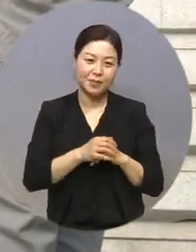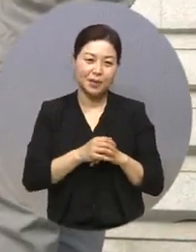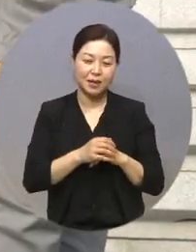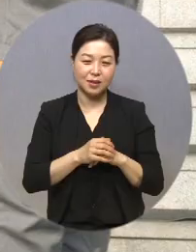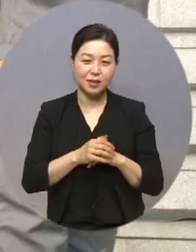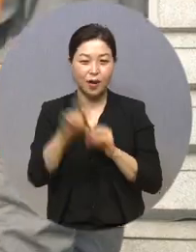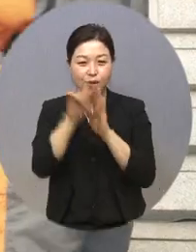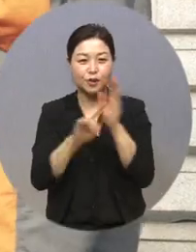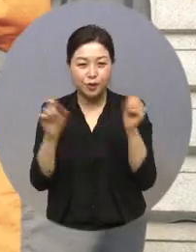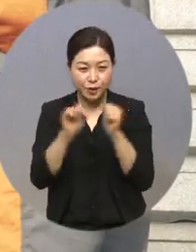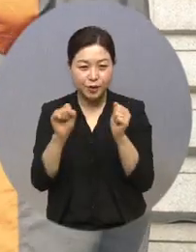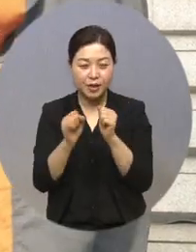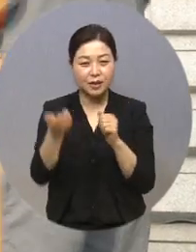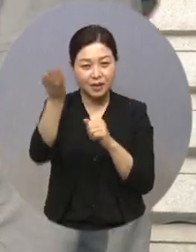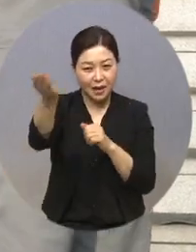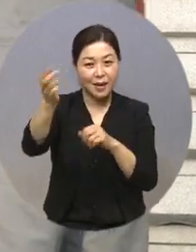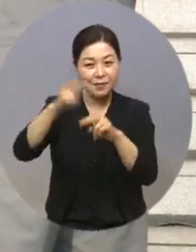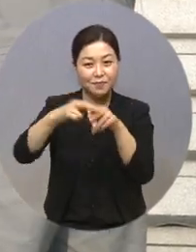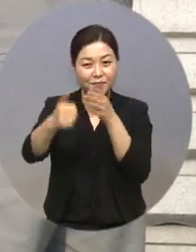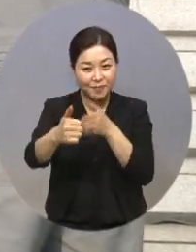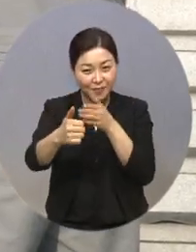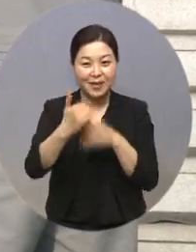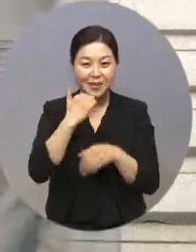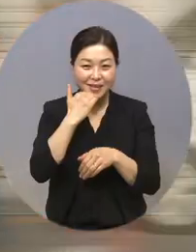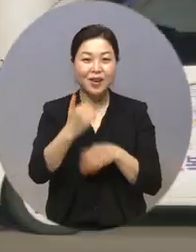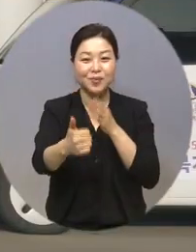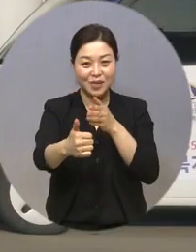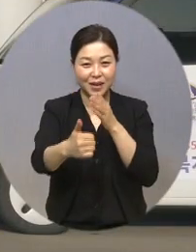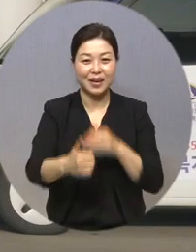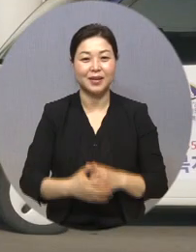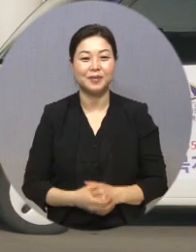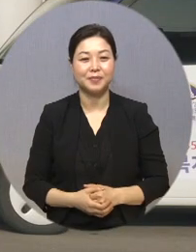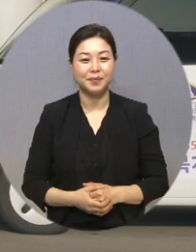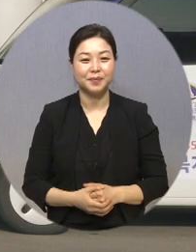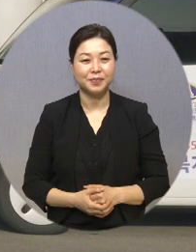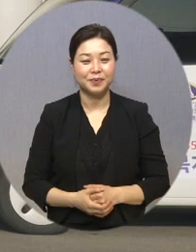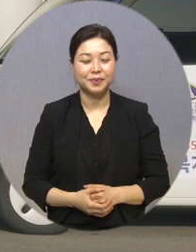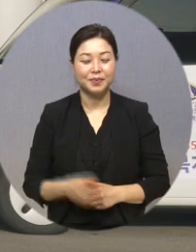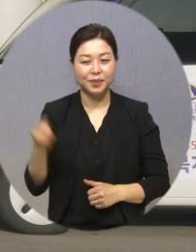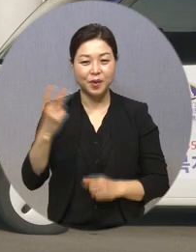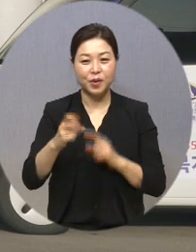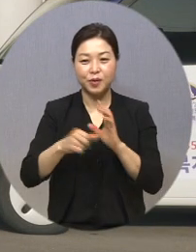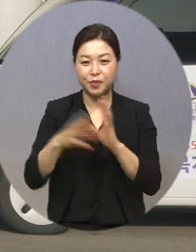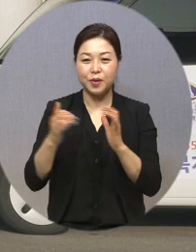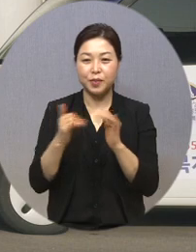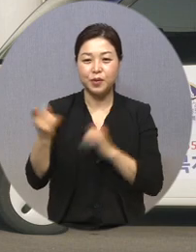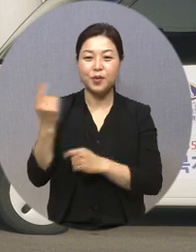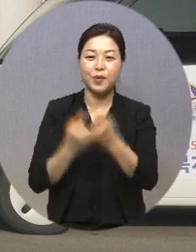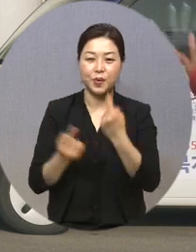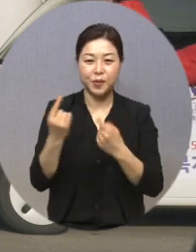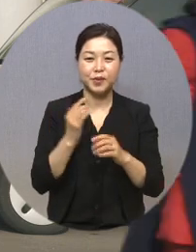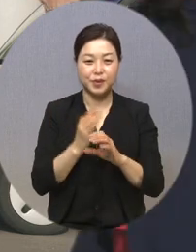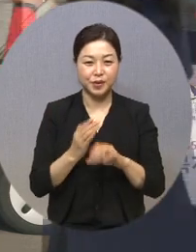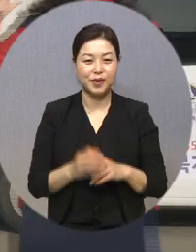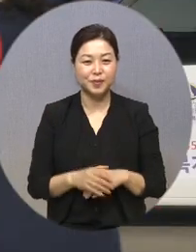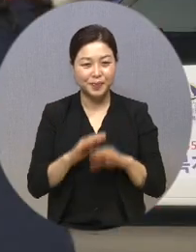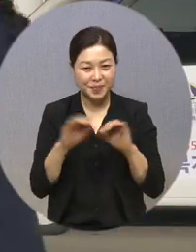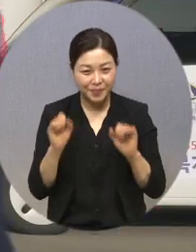안쪽으로 이동 부탁드릴게요. 네, 감사합니다. 감사합니다. 다시 뵙겠습니다. 예, 셀럽들이 또 지금 계십니다. 어이구,